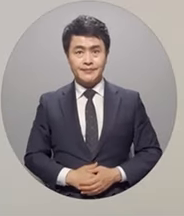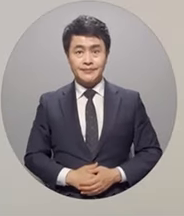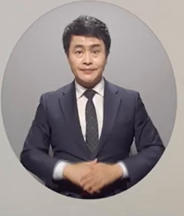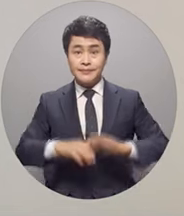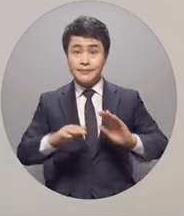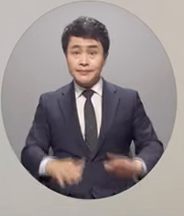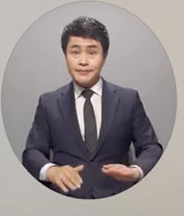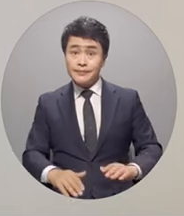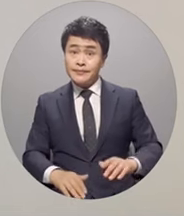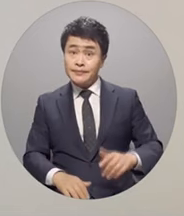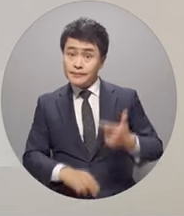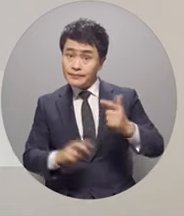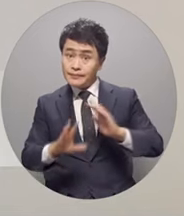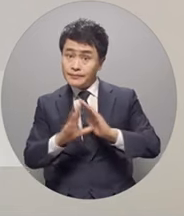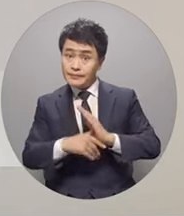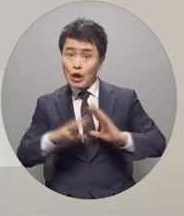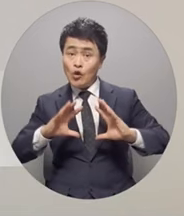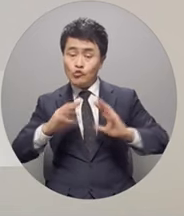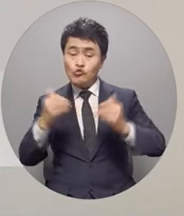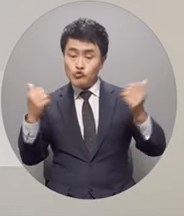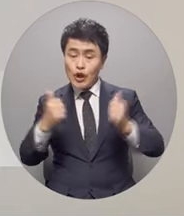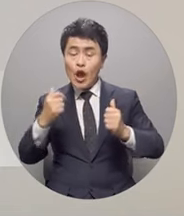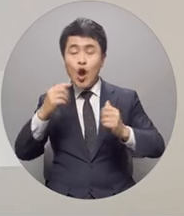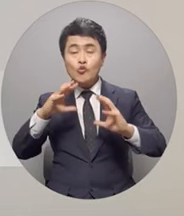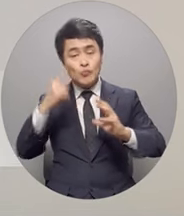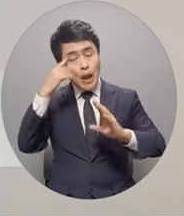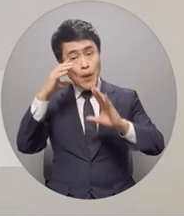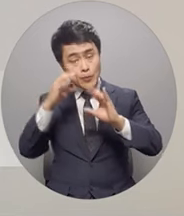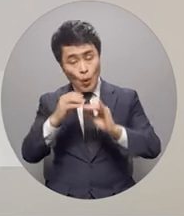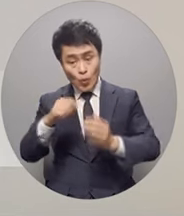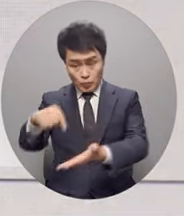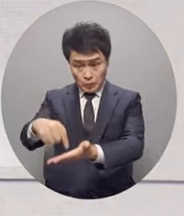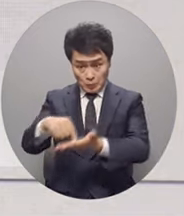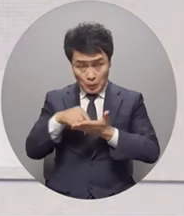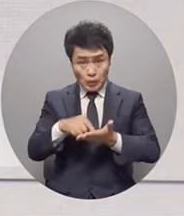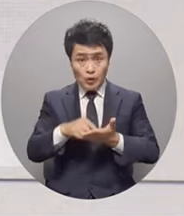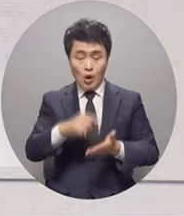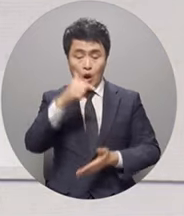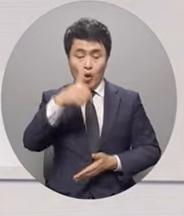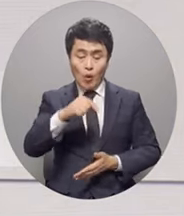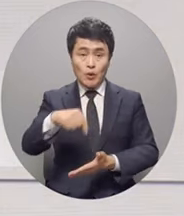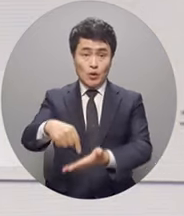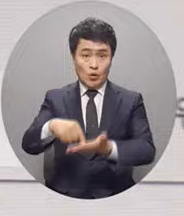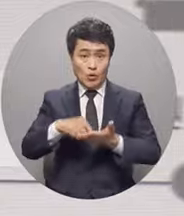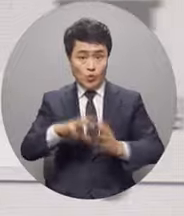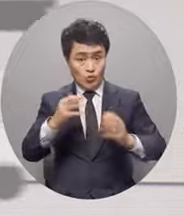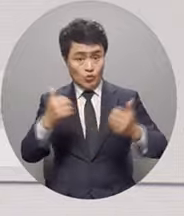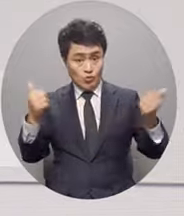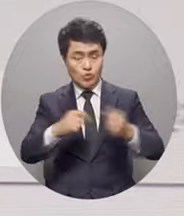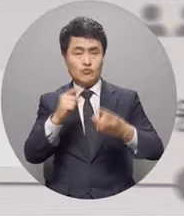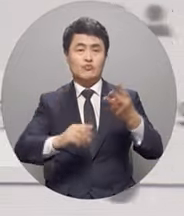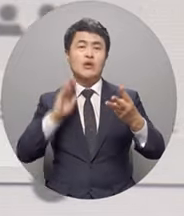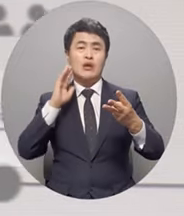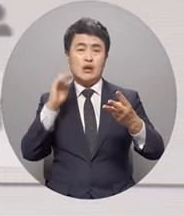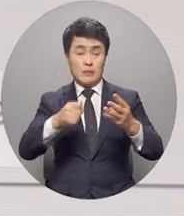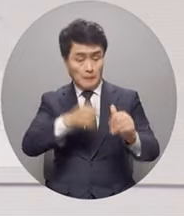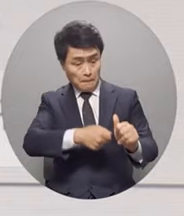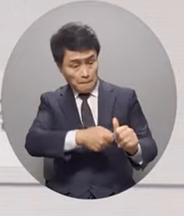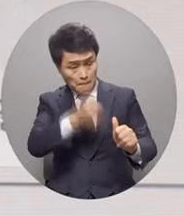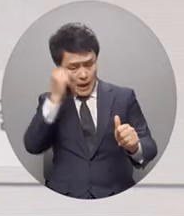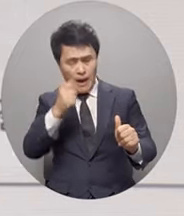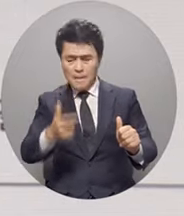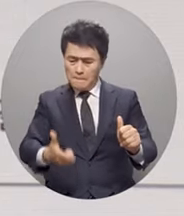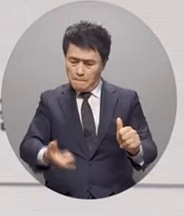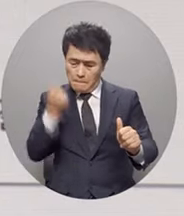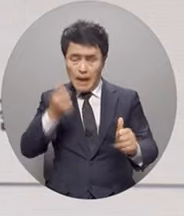지난 20일 국회 국민동의 청원 사이트에 공개된 권모 씨의 청원입니다. 국회가 윤석열 대통령의 탄핵 소추안을